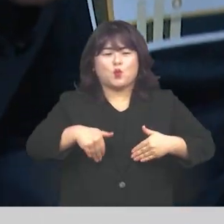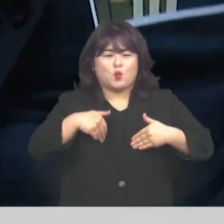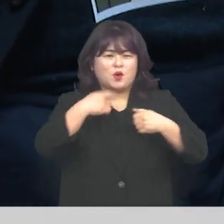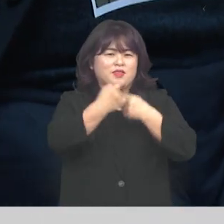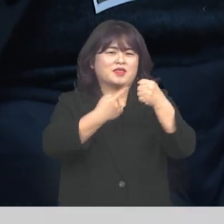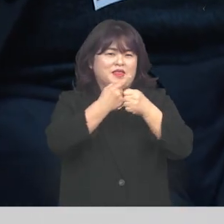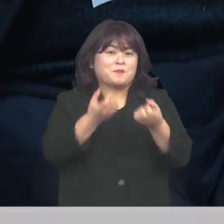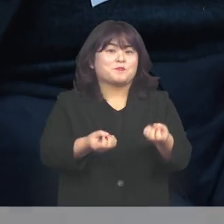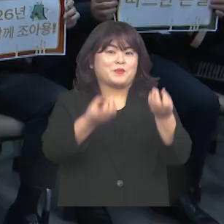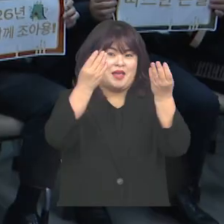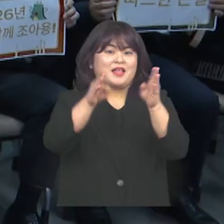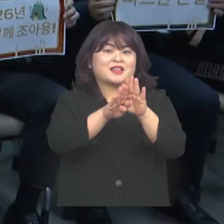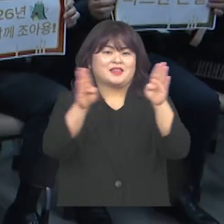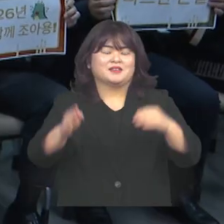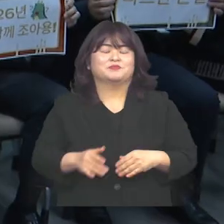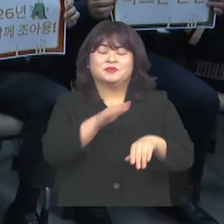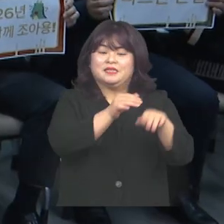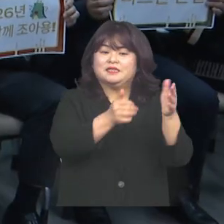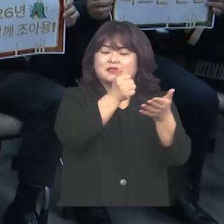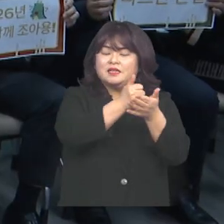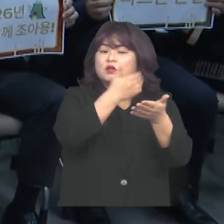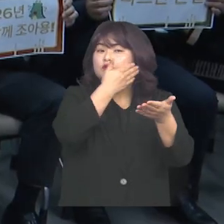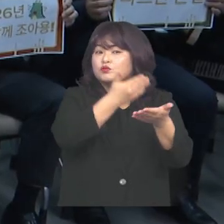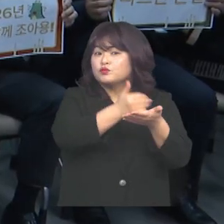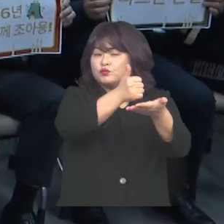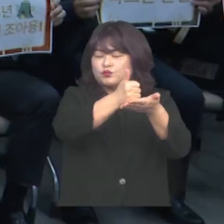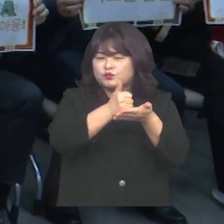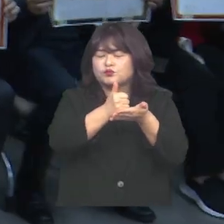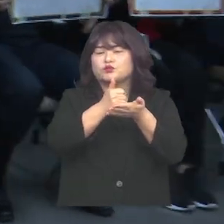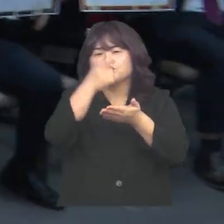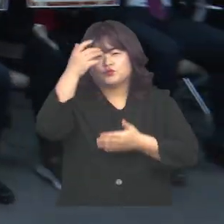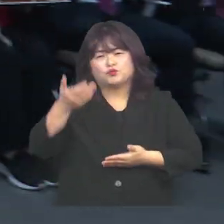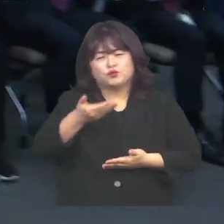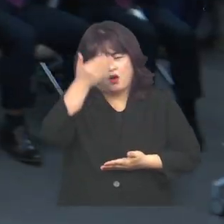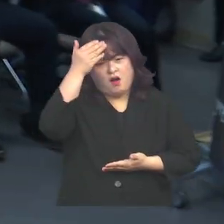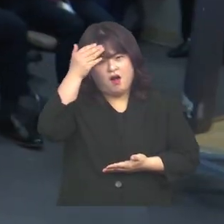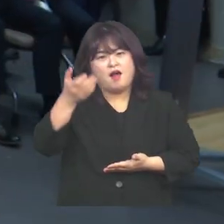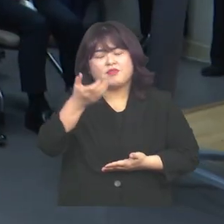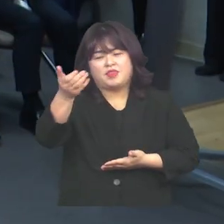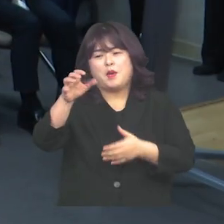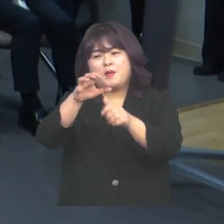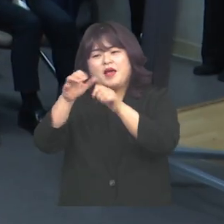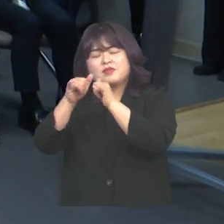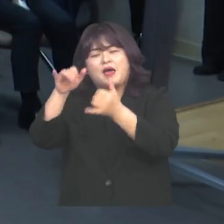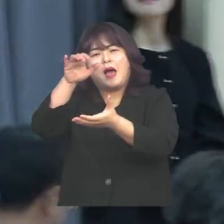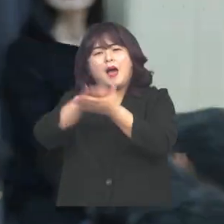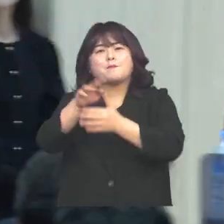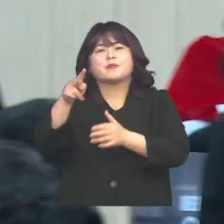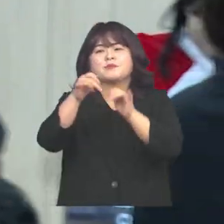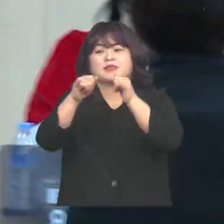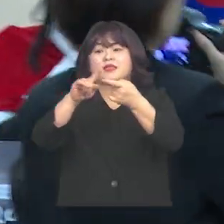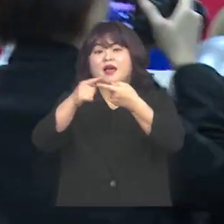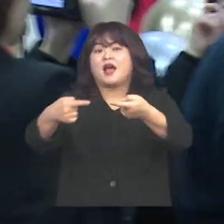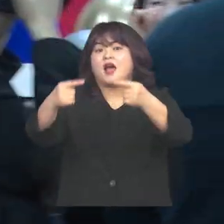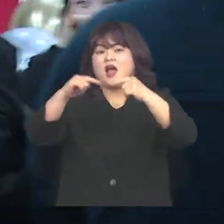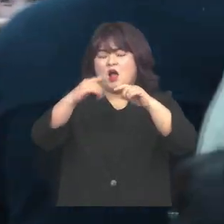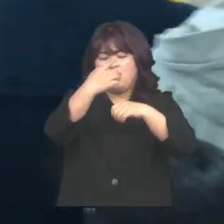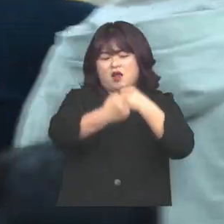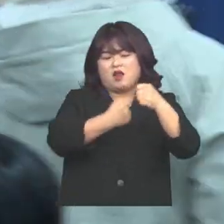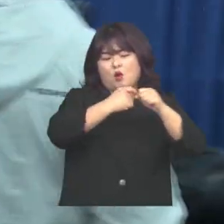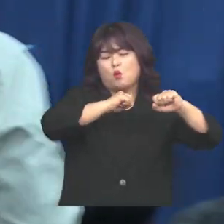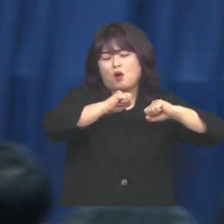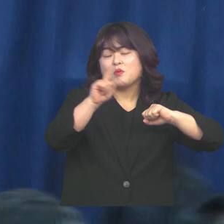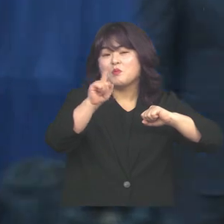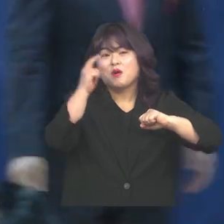송년회를 열었습니다. 이상일 시장은 지역 내빈 후원자, 자원봉사자, 복지관 이용자 등 200여 명의 참석자들과 올